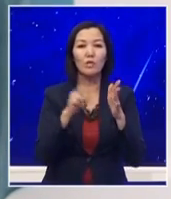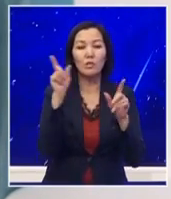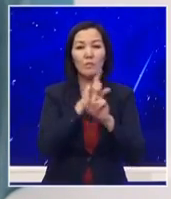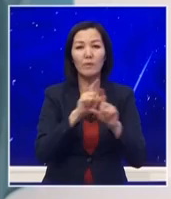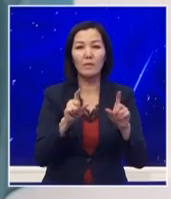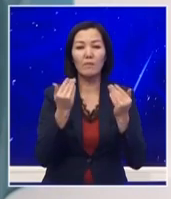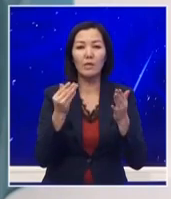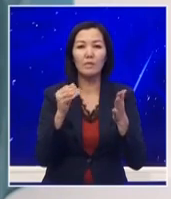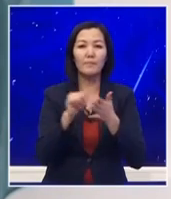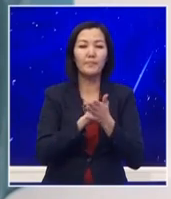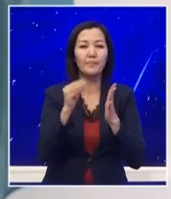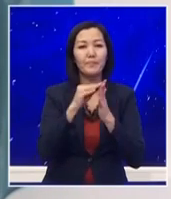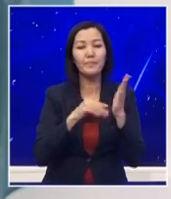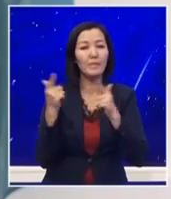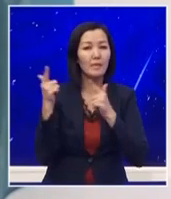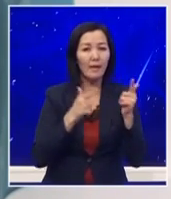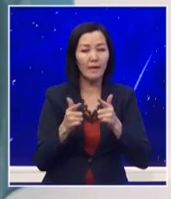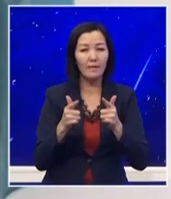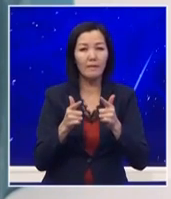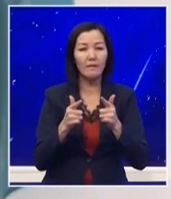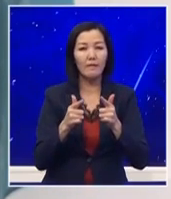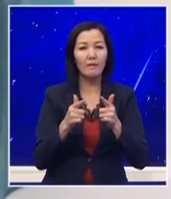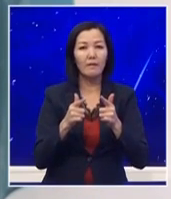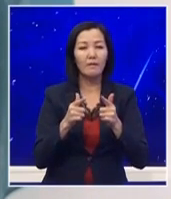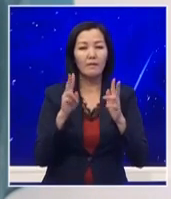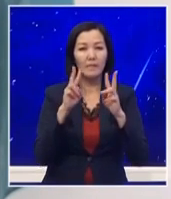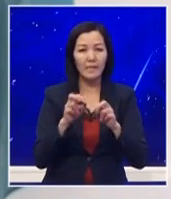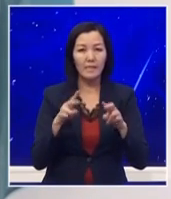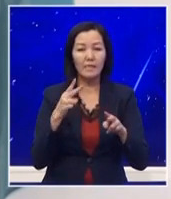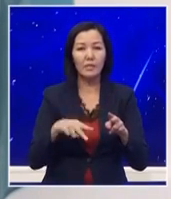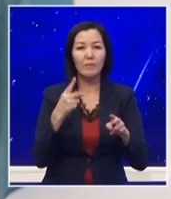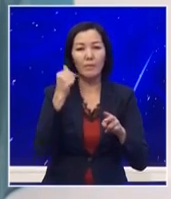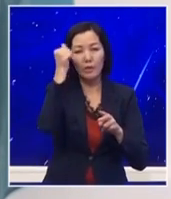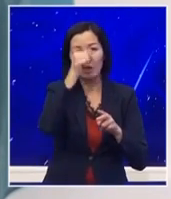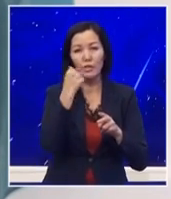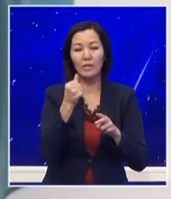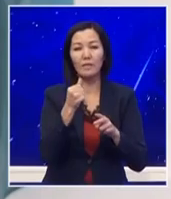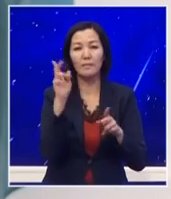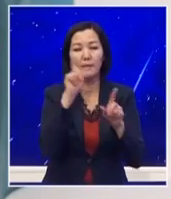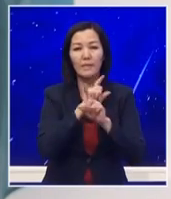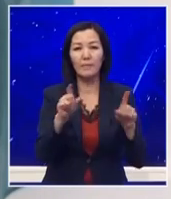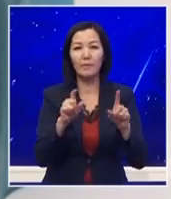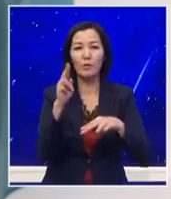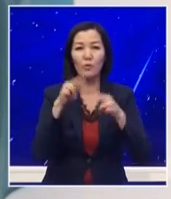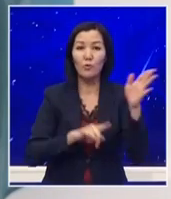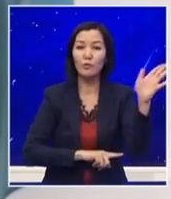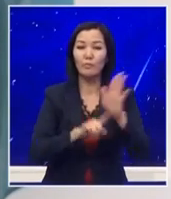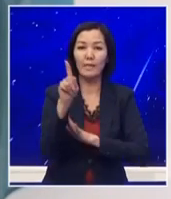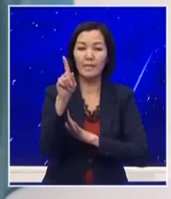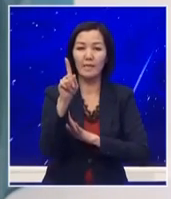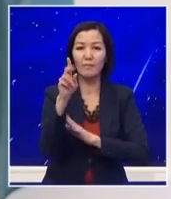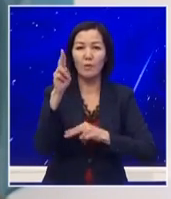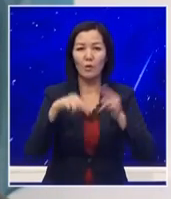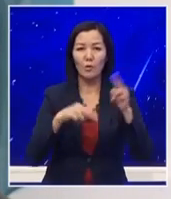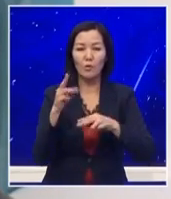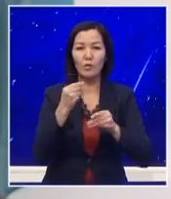сметалық құжаттамасы дайын, сараптамадан өткізілуде. 2021 жылға ол мектептің құрылысын бастауға, құрылыс